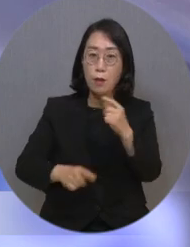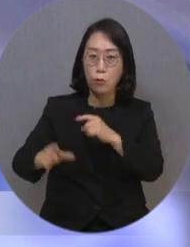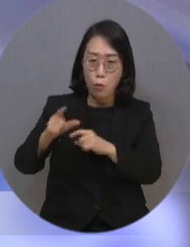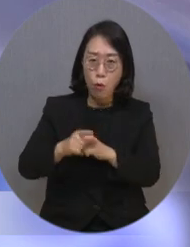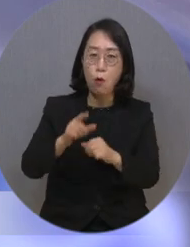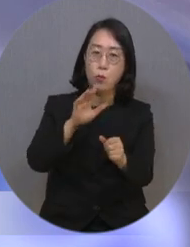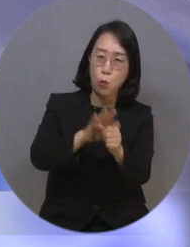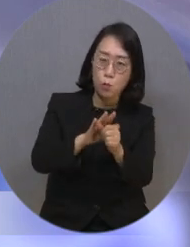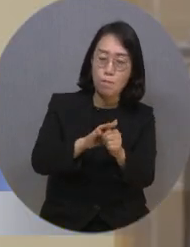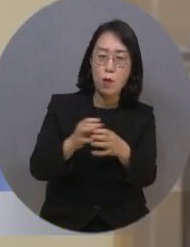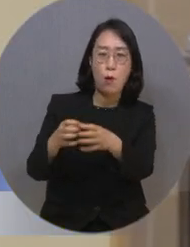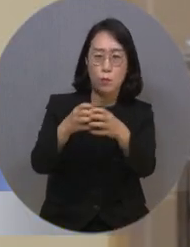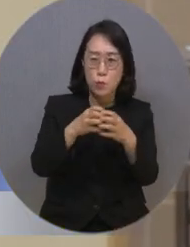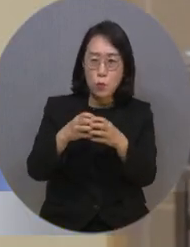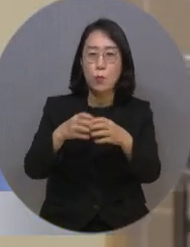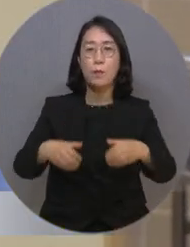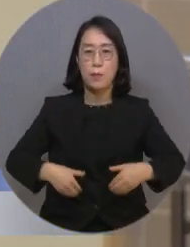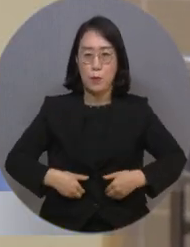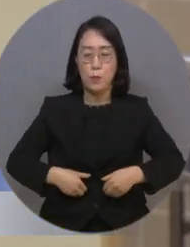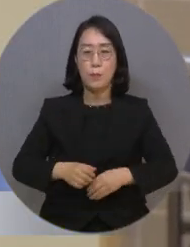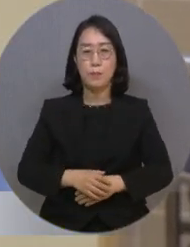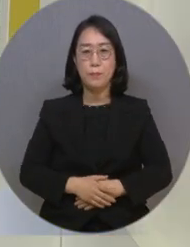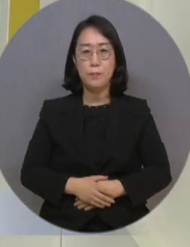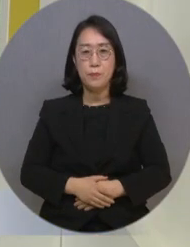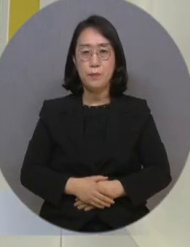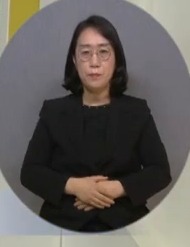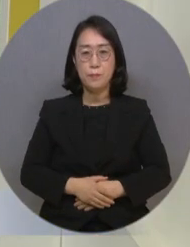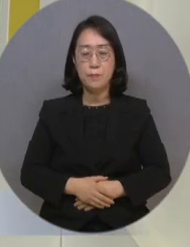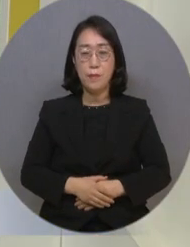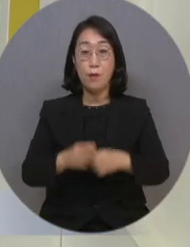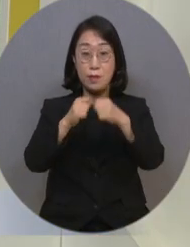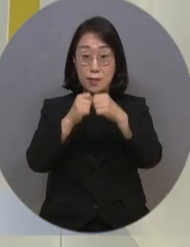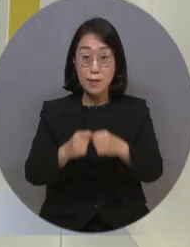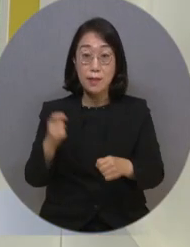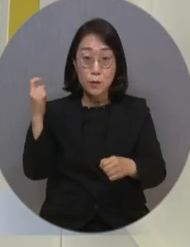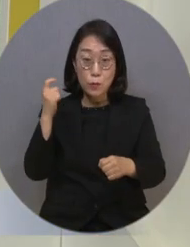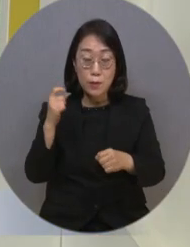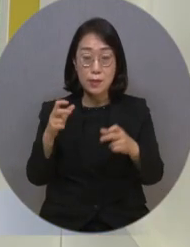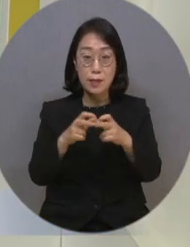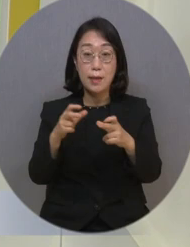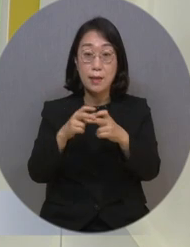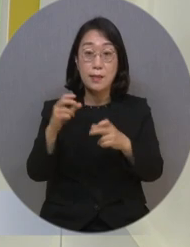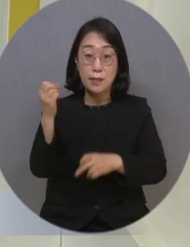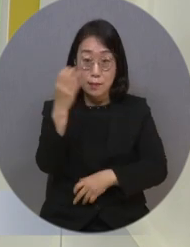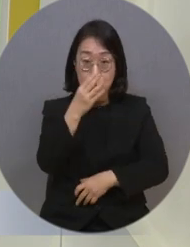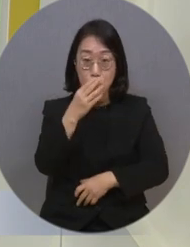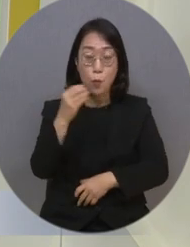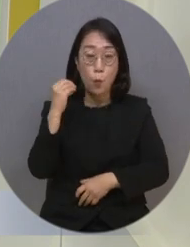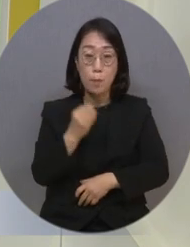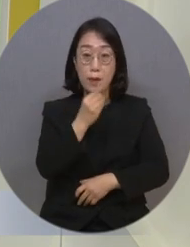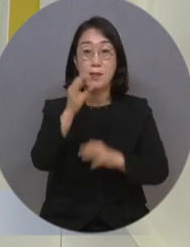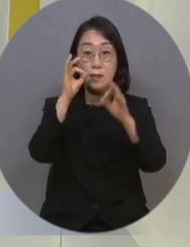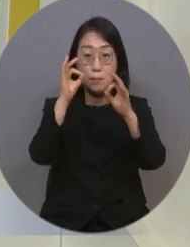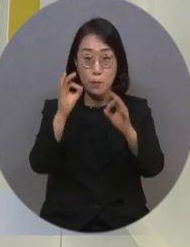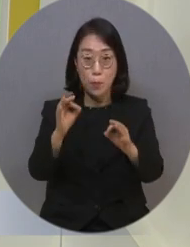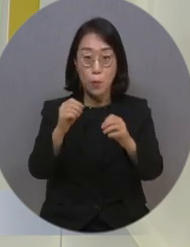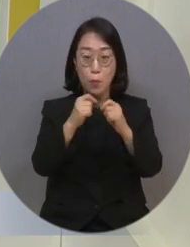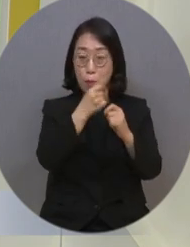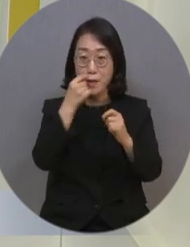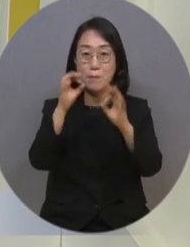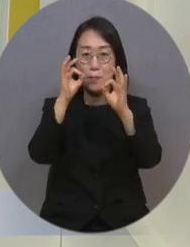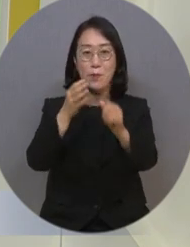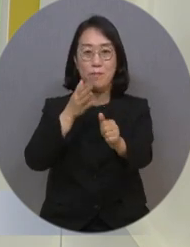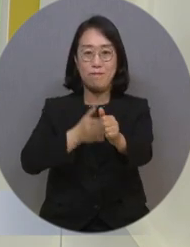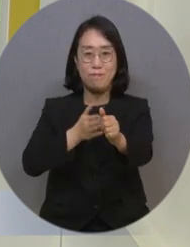적극 동참해 주시기를 바랍니다 더 자세한 뉴스는 장애인신문과 웰페어뉴스 홈페이지를 통해 확인할 수